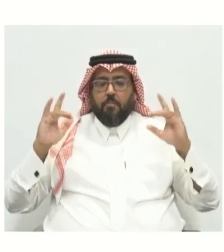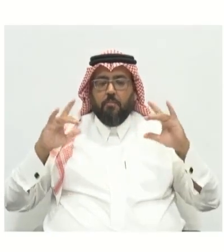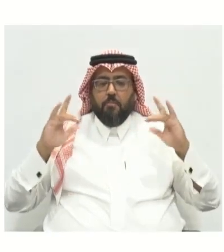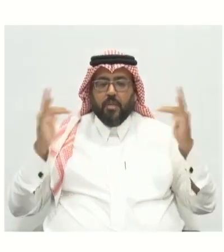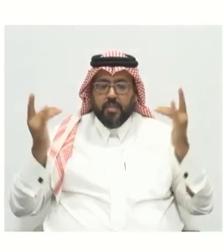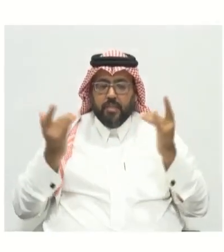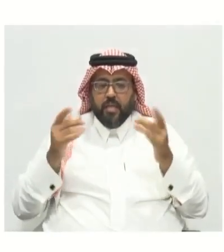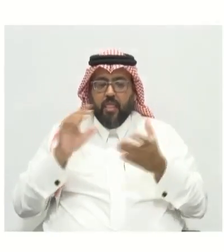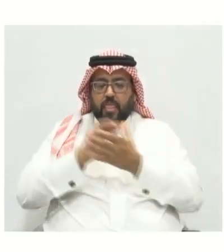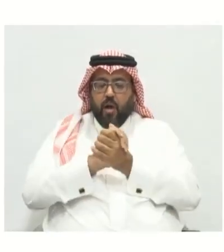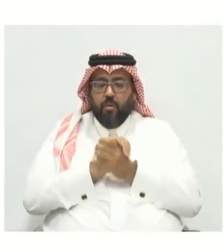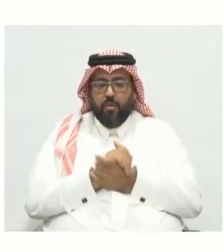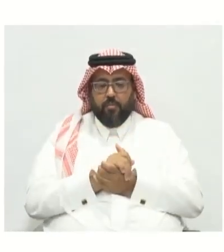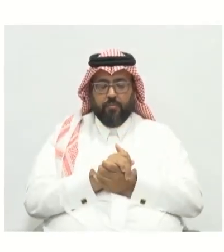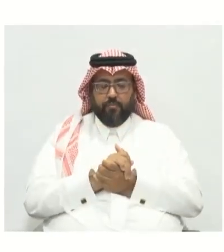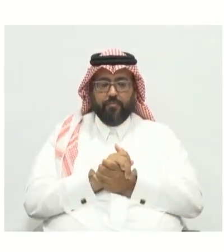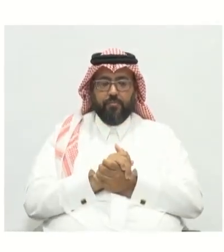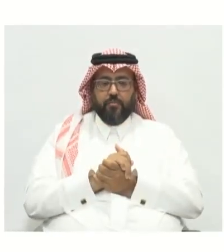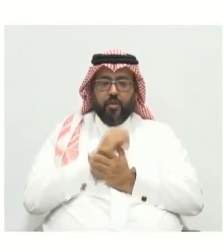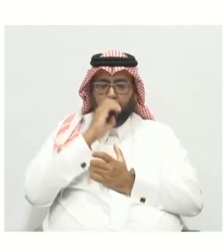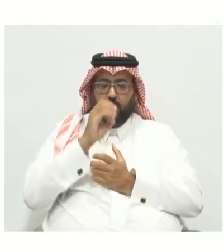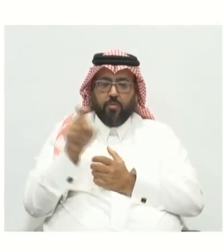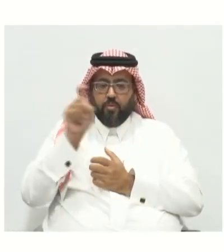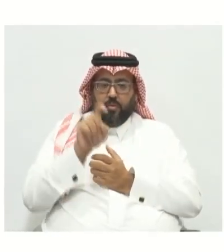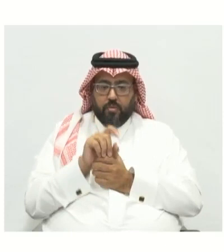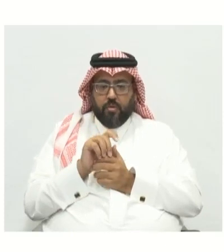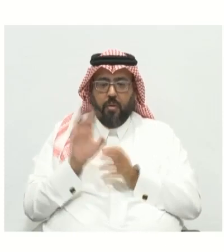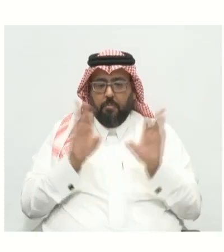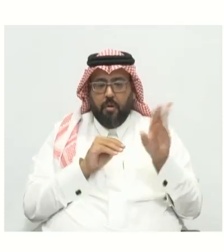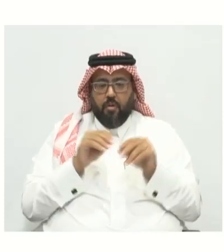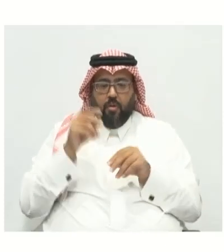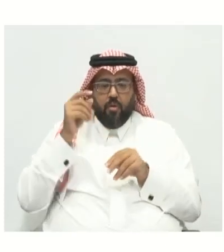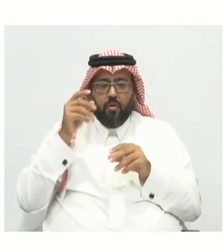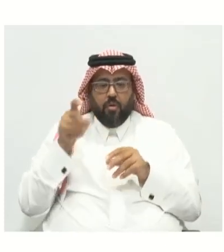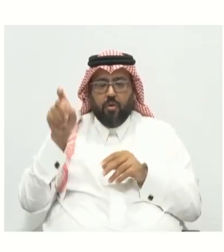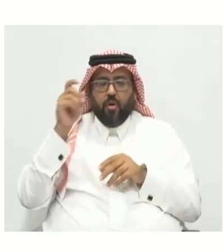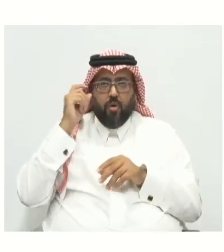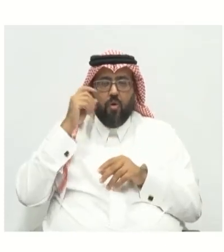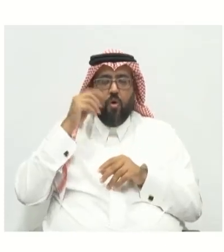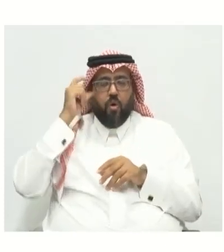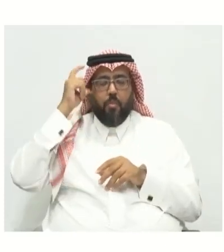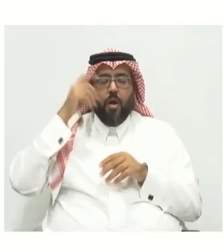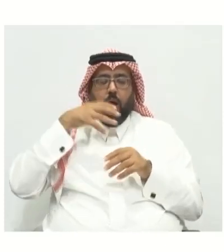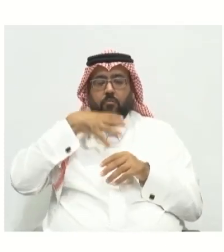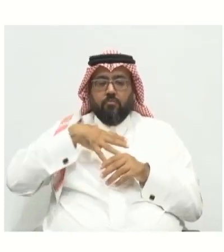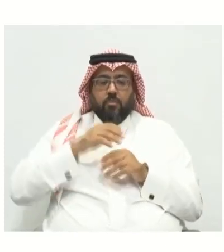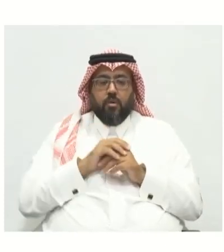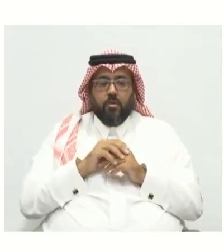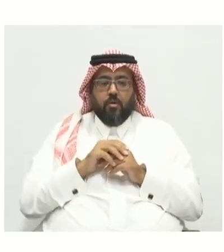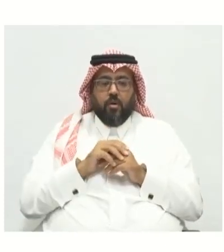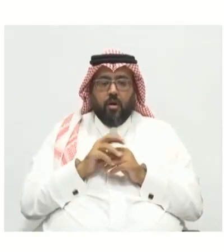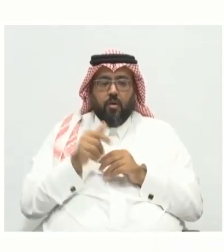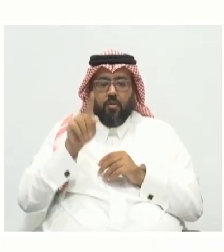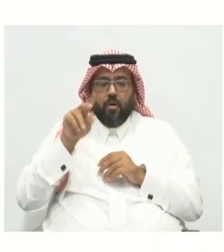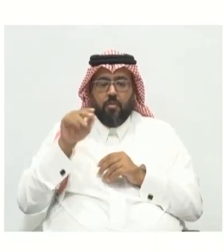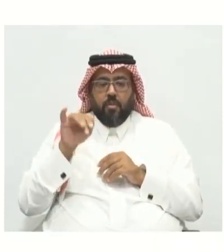الهجره ايضا نقول للاجابه على هذا التساؤل بعض علماء المسلمين استخدم مصطلح القانون ومنهم ابو حامد